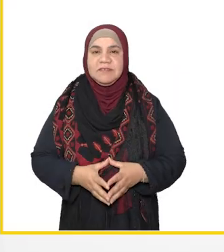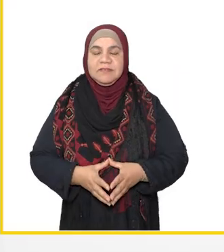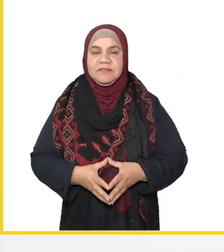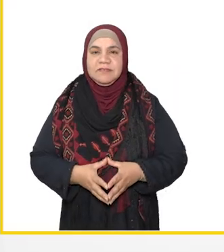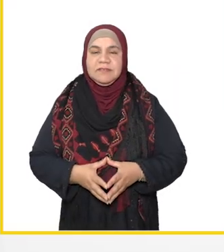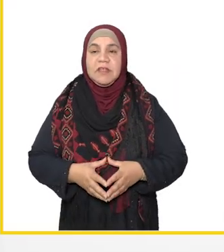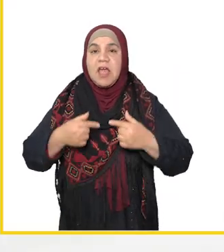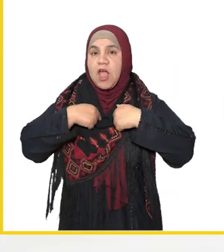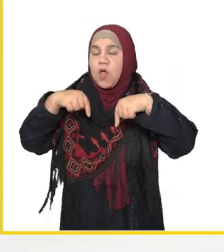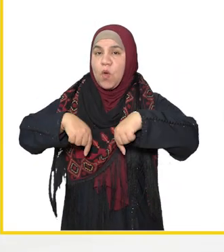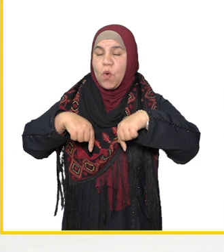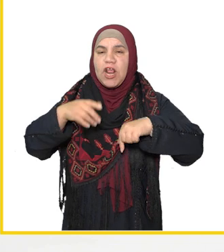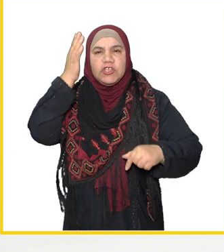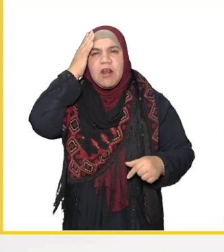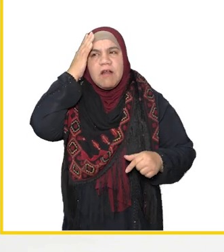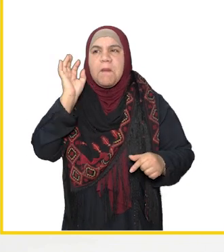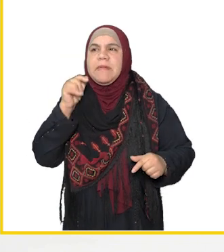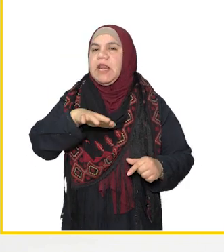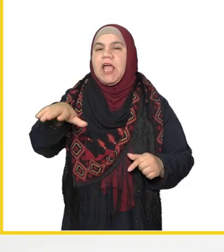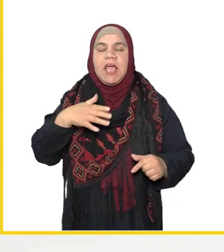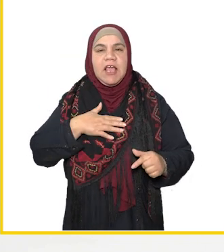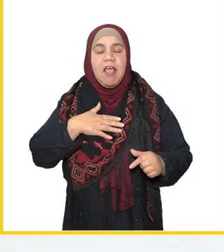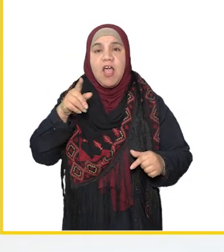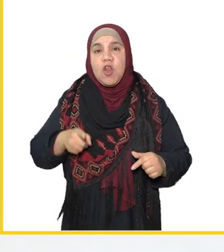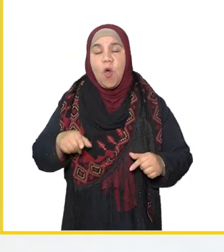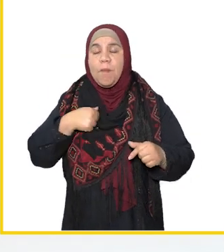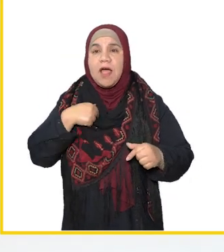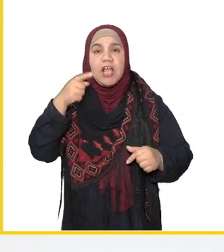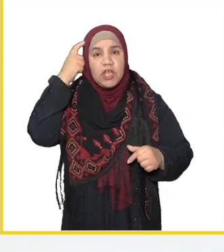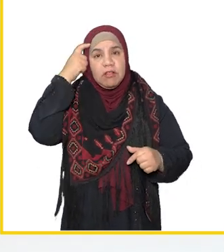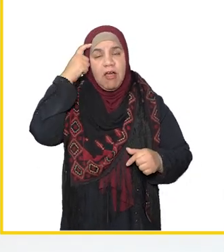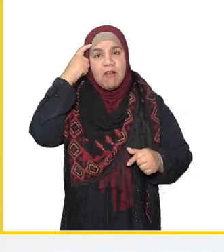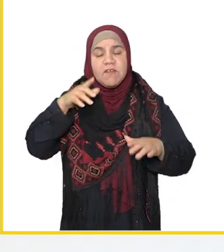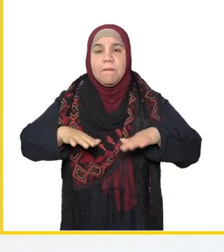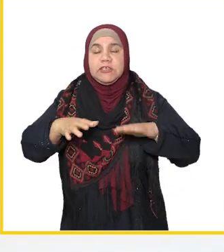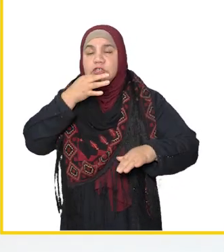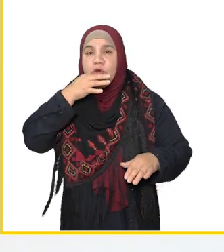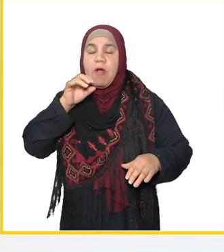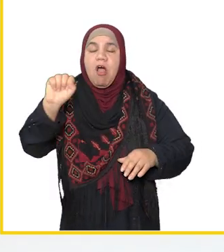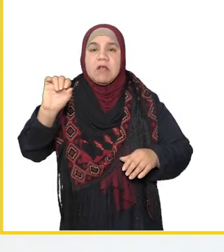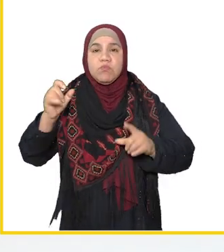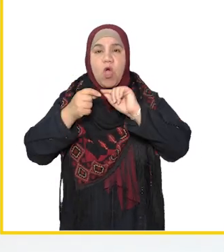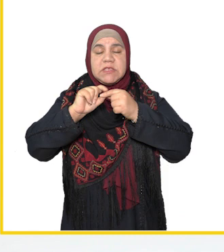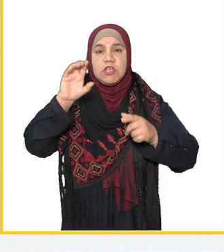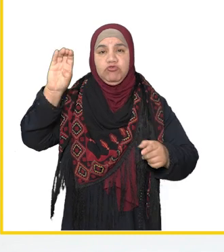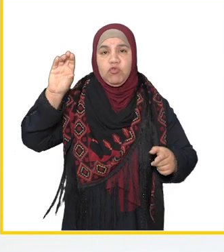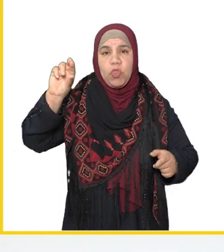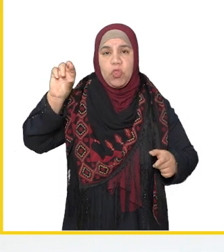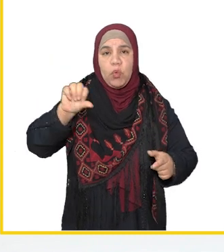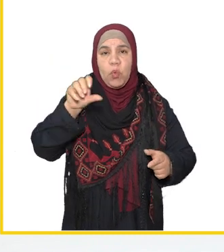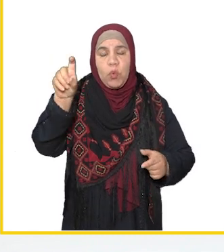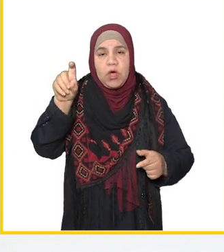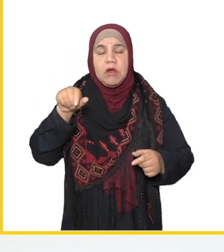جاهز؟ أنا هون عشان أعرفكم مين إحنا. أنا هون اليوم عشان أعرفكم على المجلس الشبابي التابع لمؤسسة